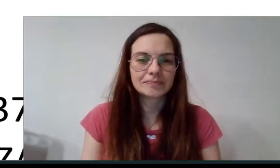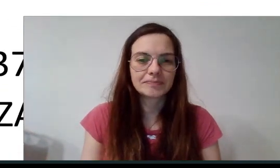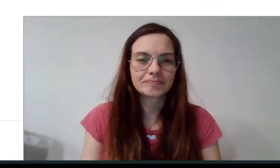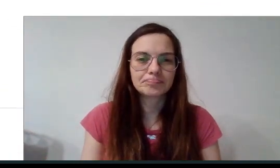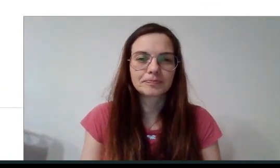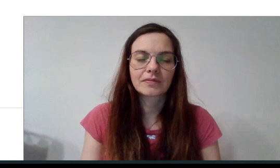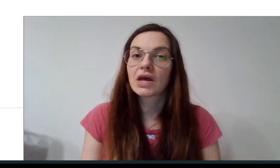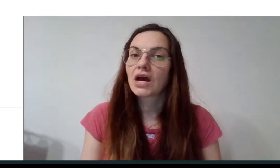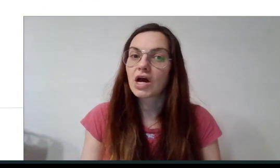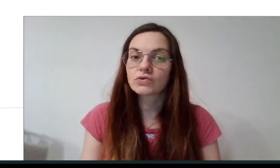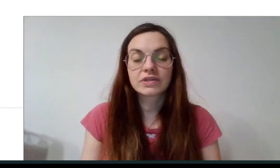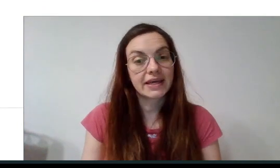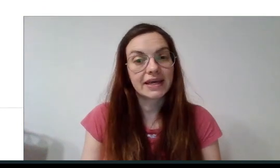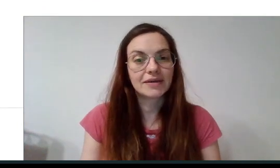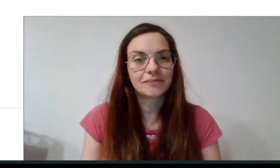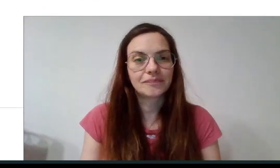Ausgehen.